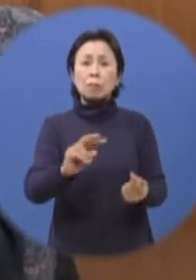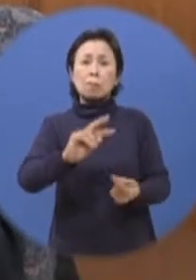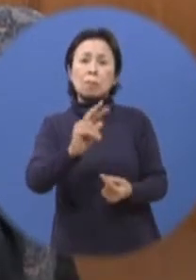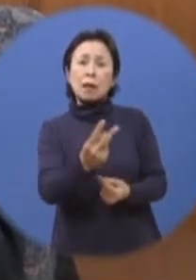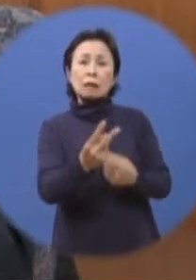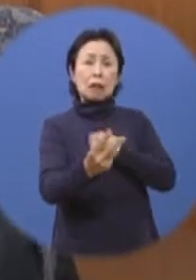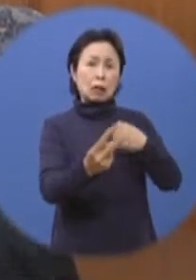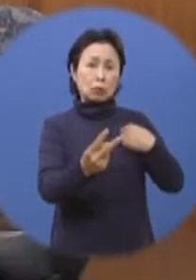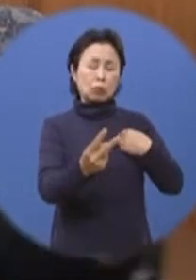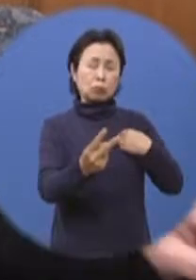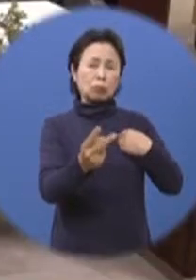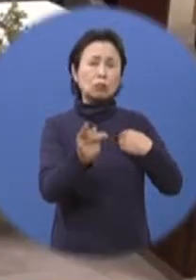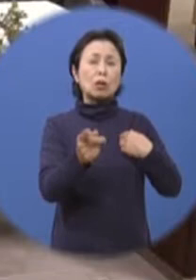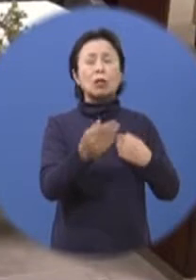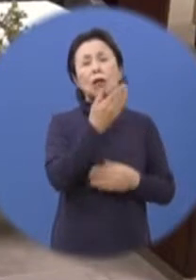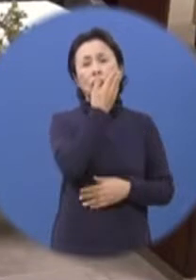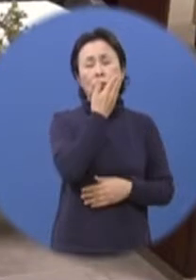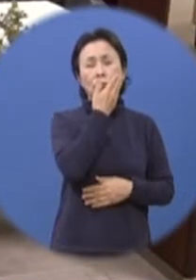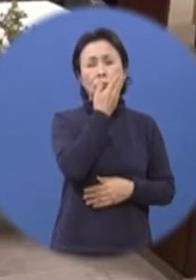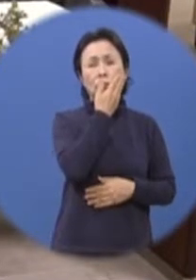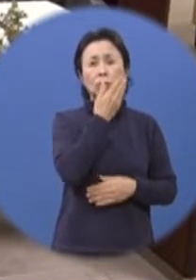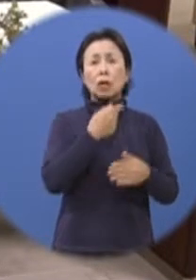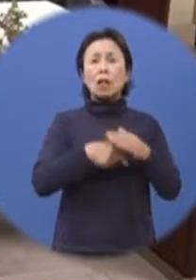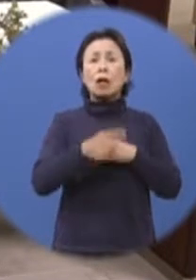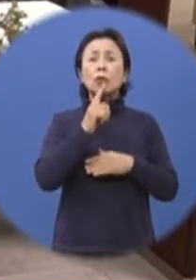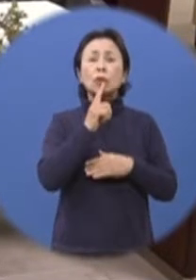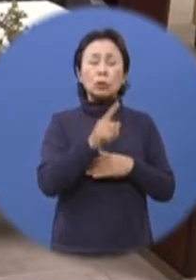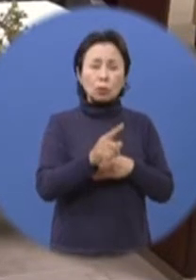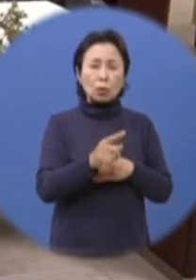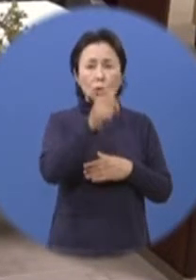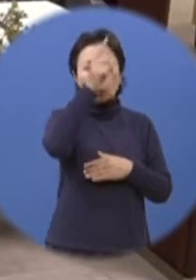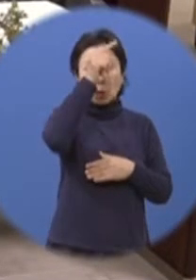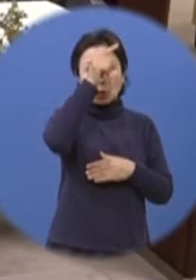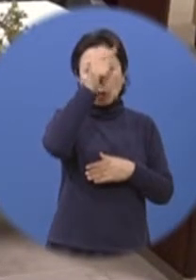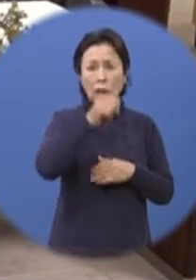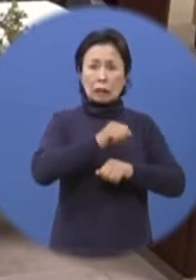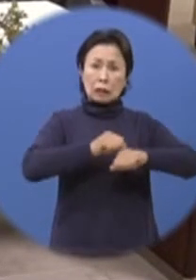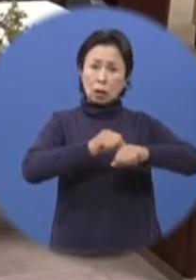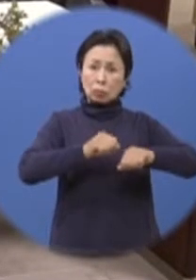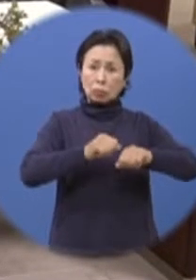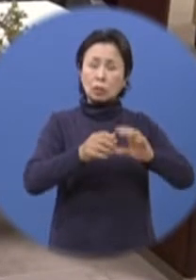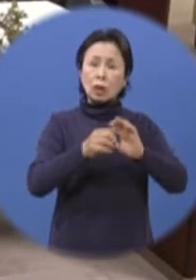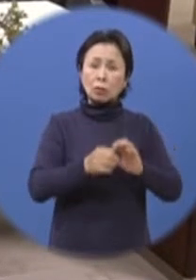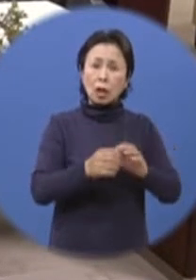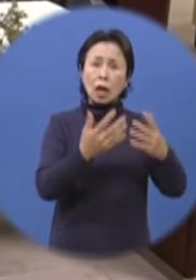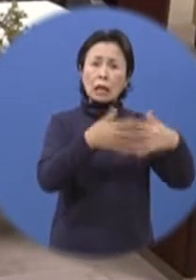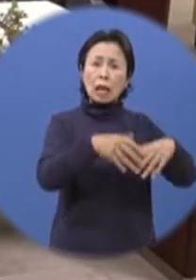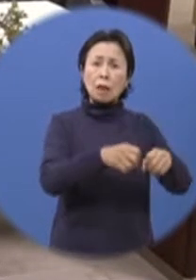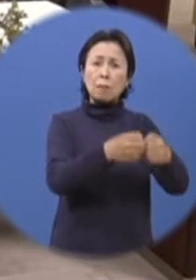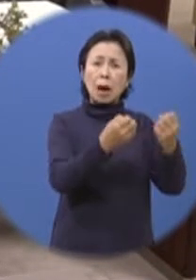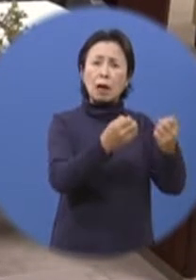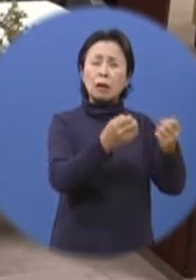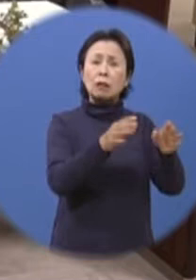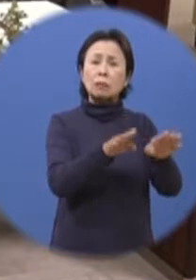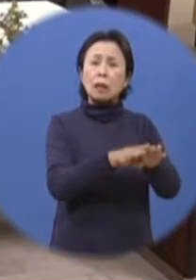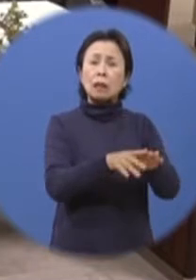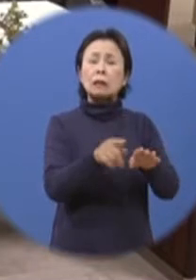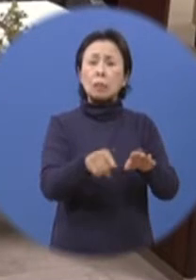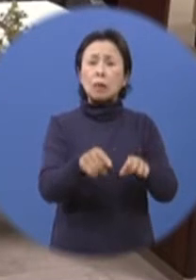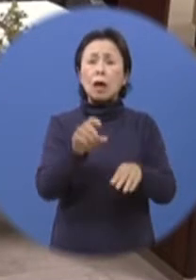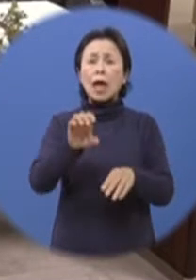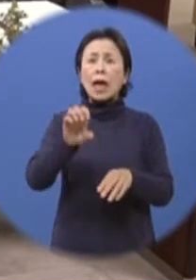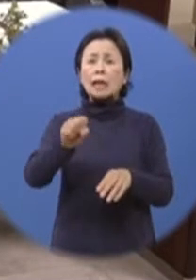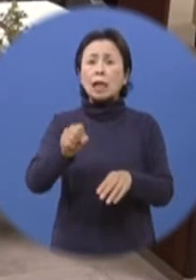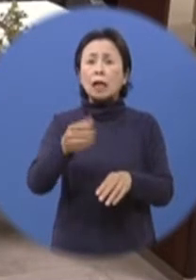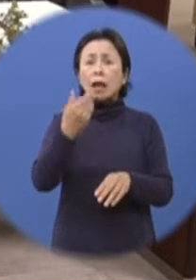容器は皆さんありませんじゃいかないんでねもんだから必ず簡単にその日のうちにも邪魔沼れるんだけど部品が送れ